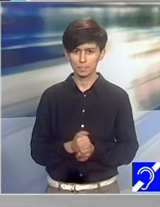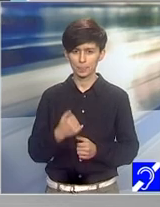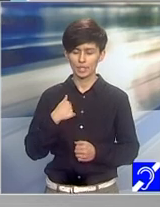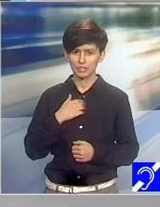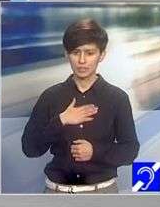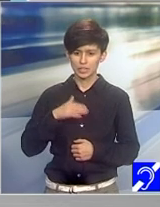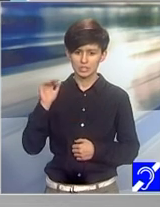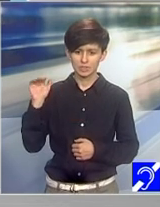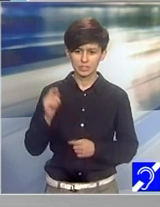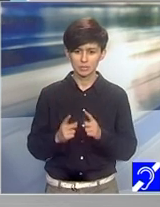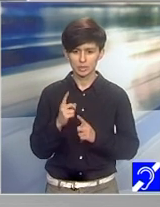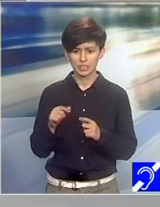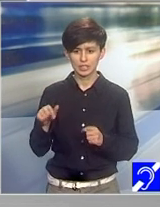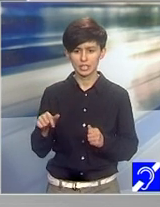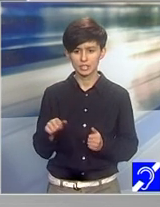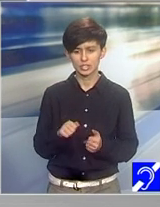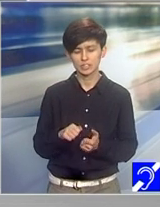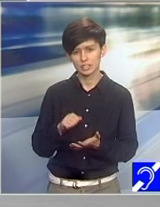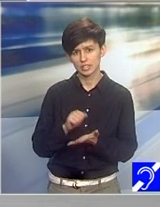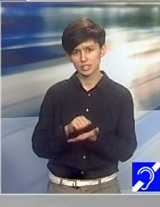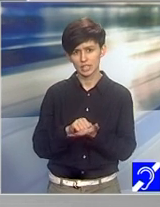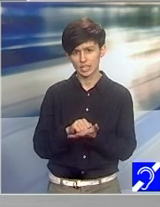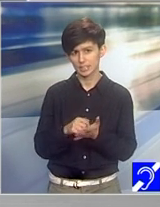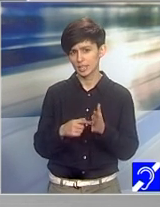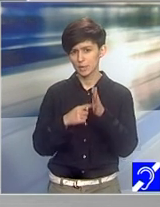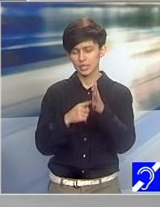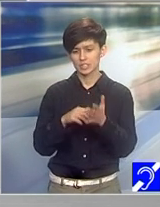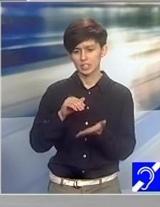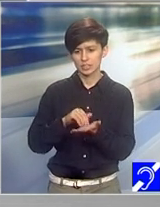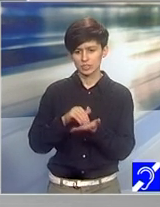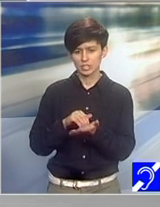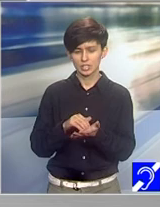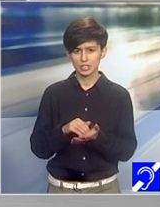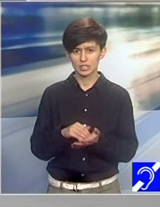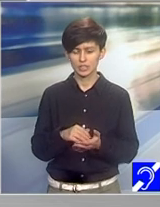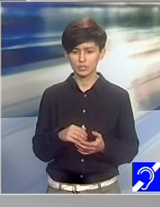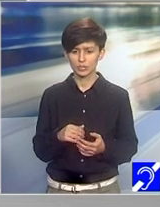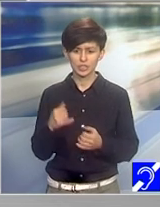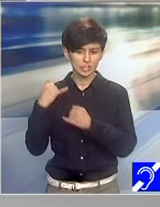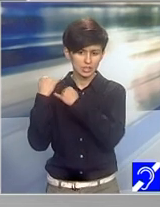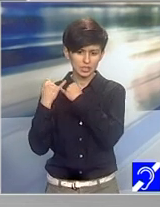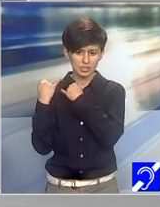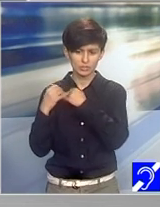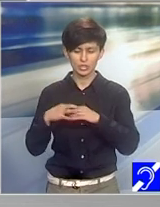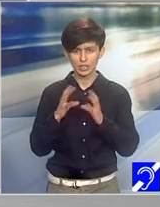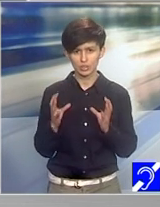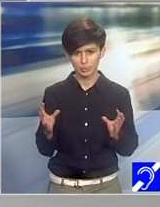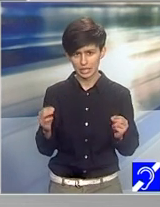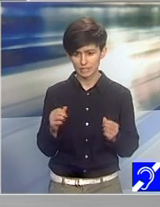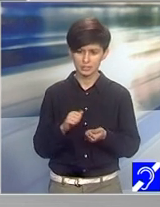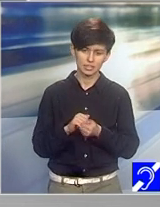să zicem așa, suplinește niște nevoi stringente în istoriografia românească sau poate